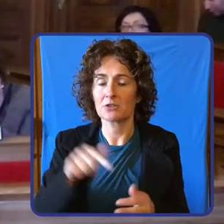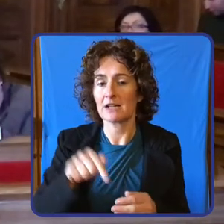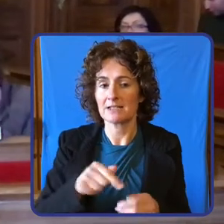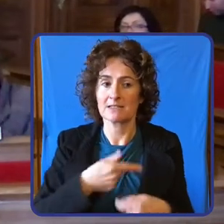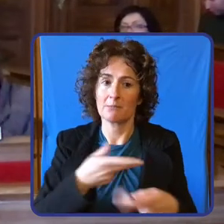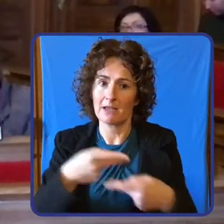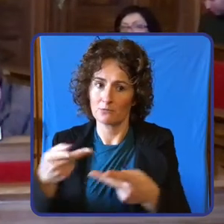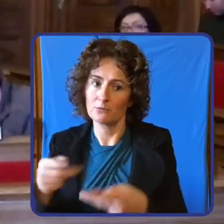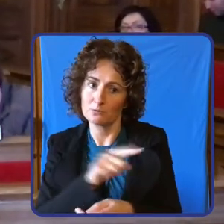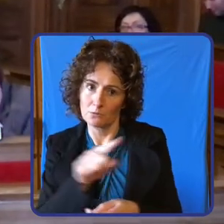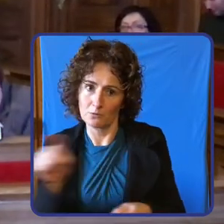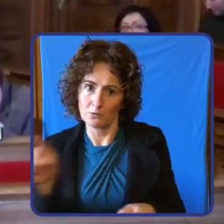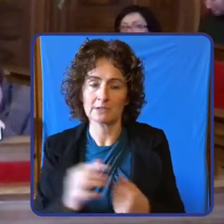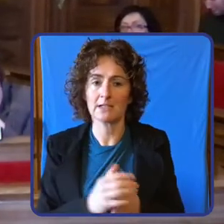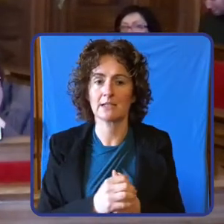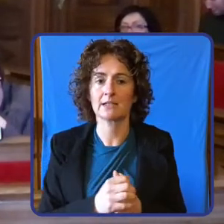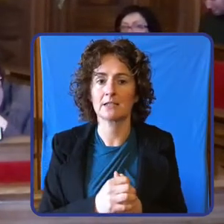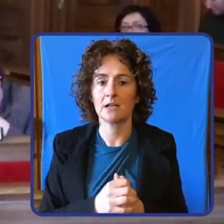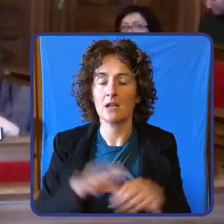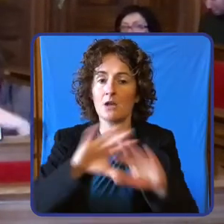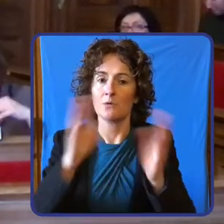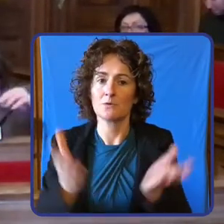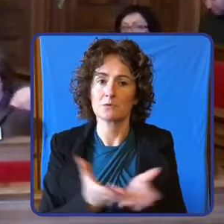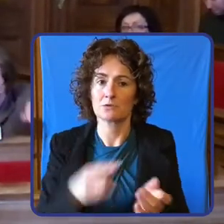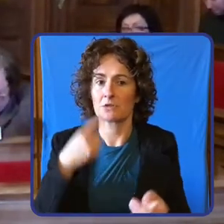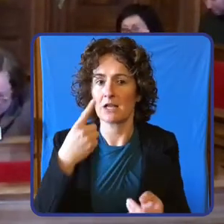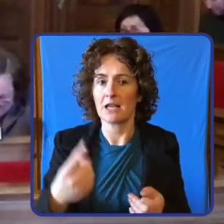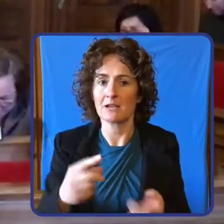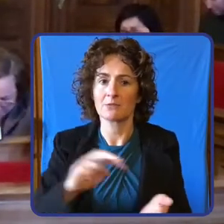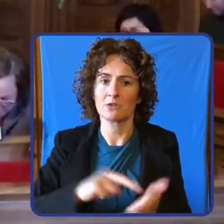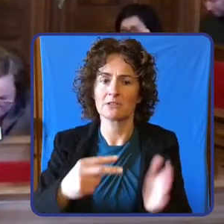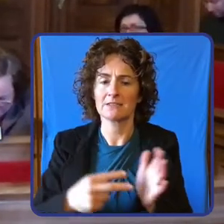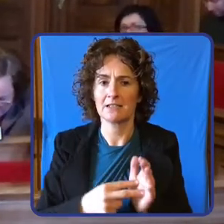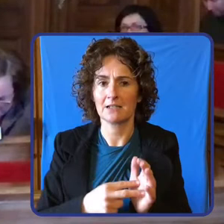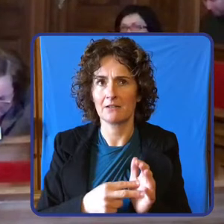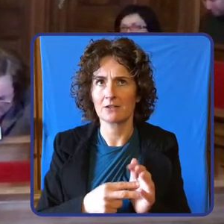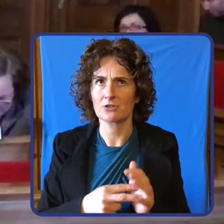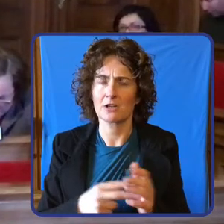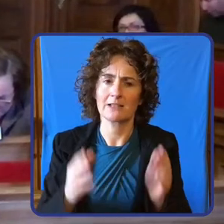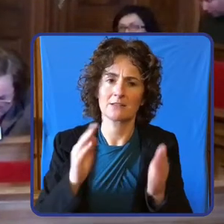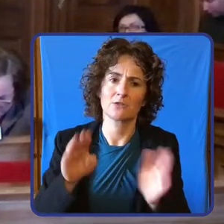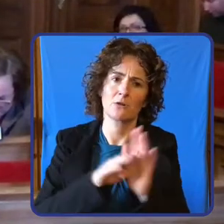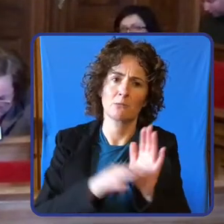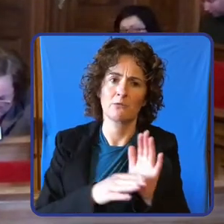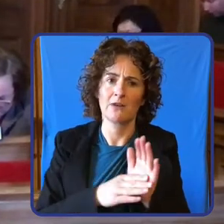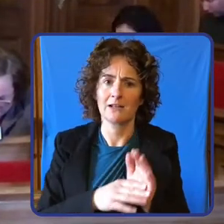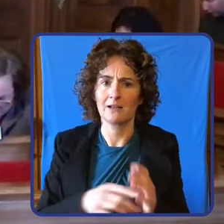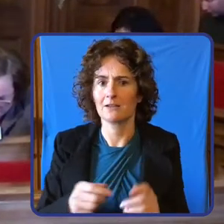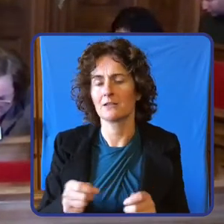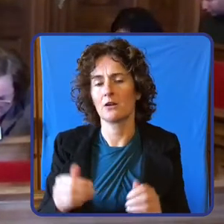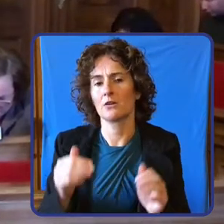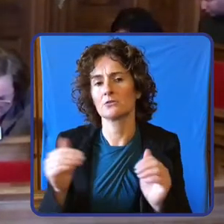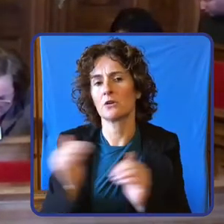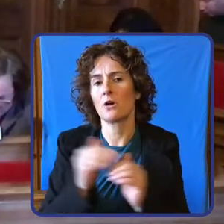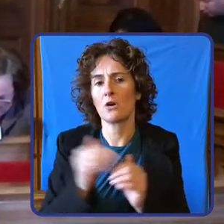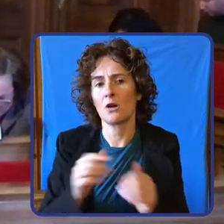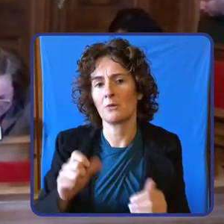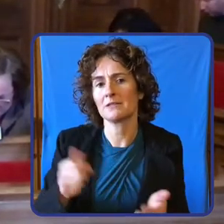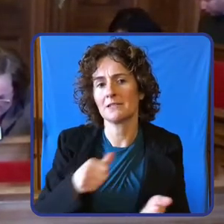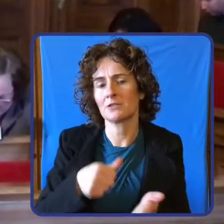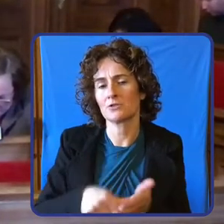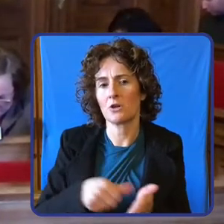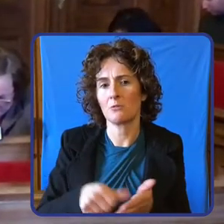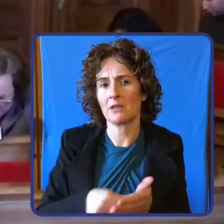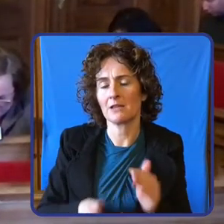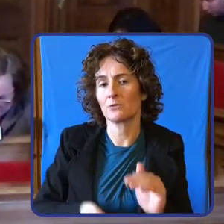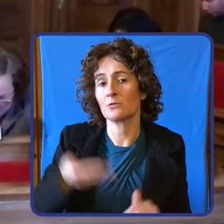meg az önök részére. Ugye összességében elmondható, hogy a tervezésre a legnagyobb kihívást a kamat, energia és a bérköltségek jelentős